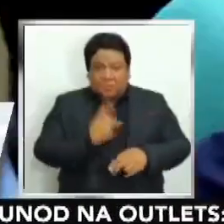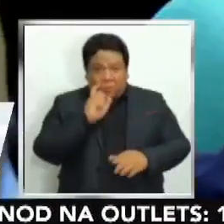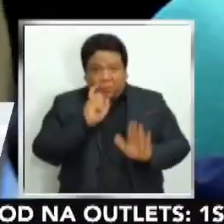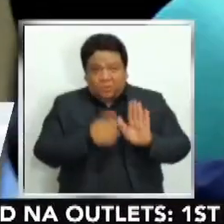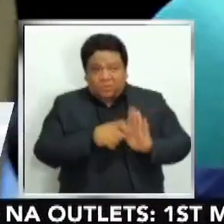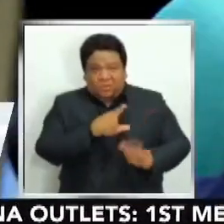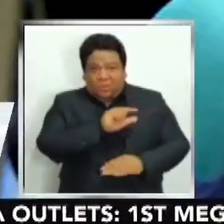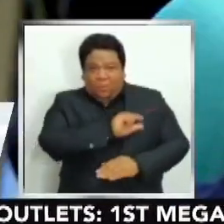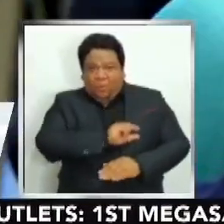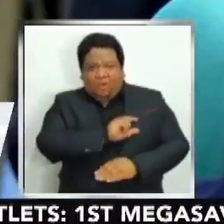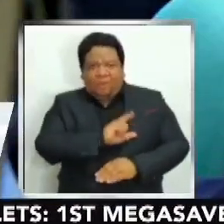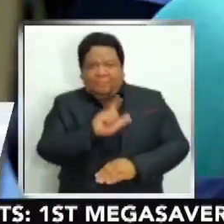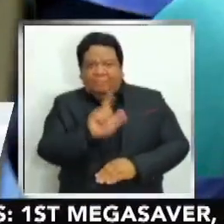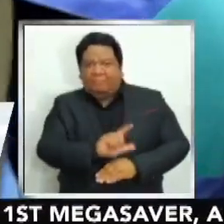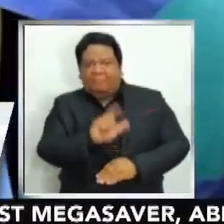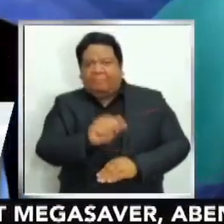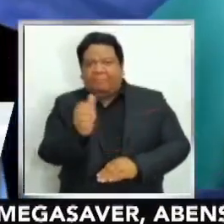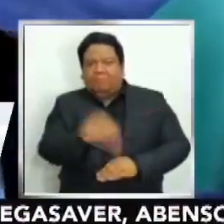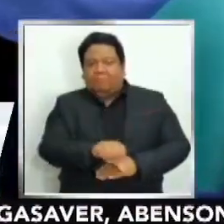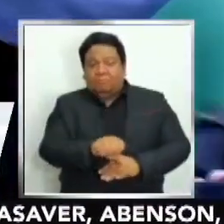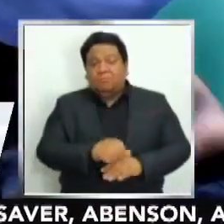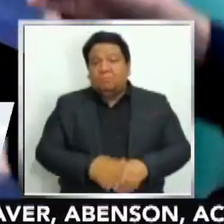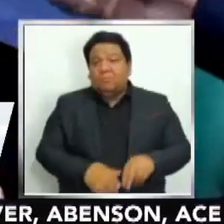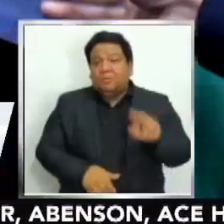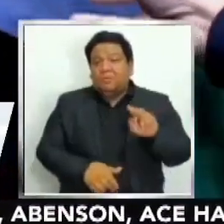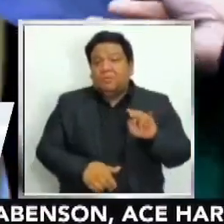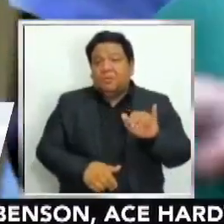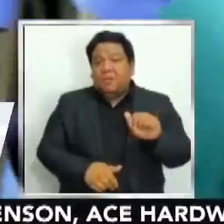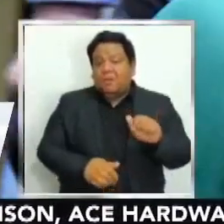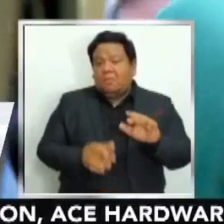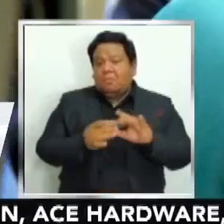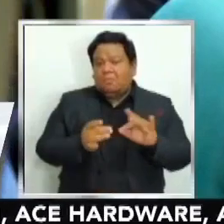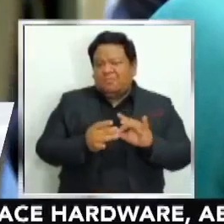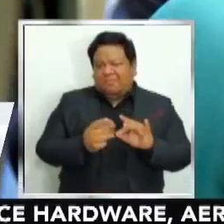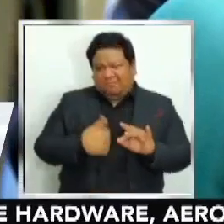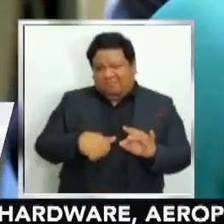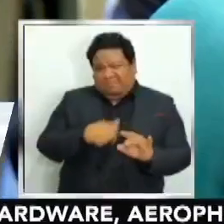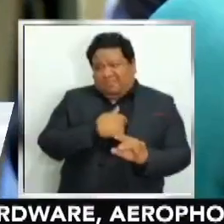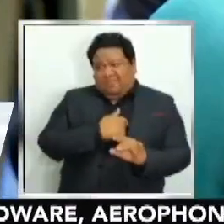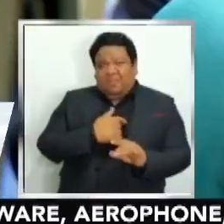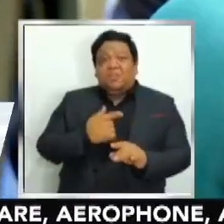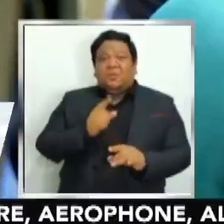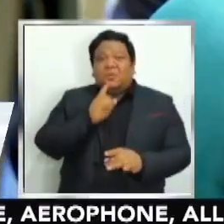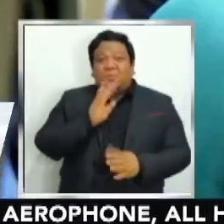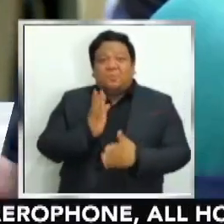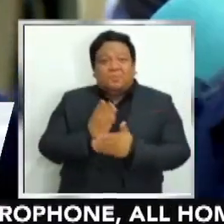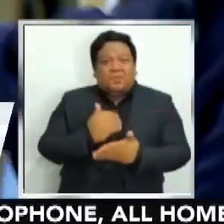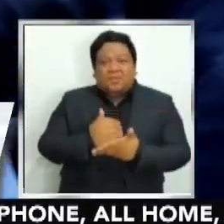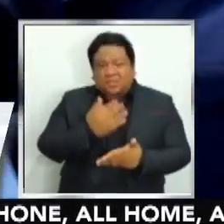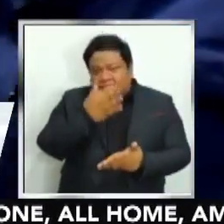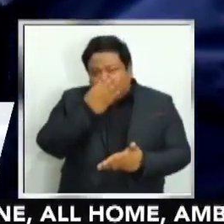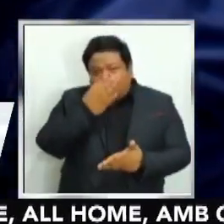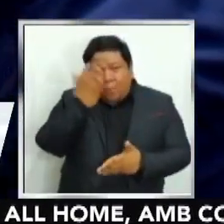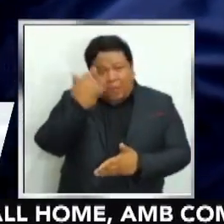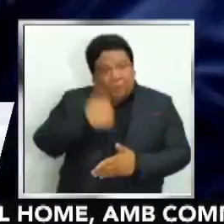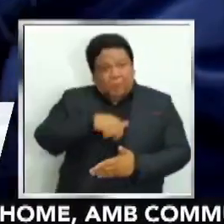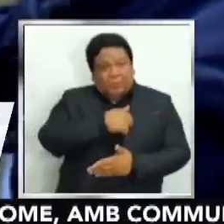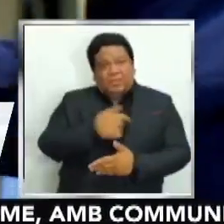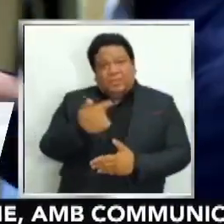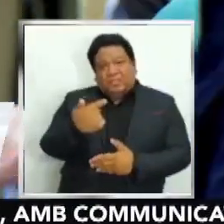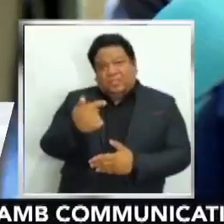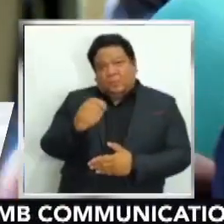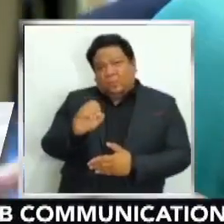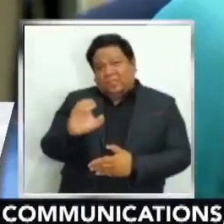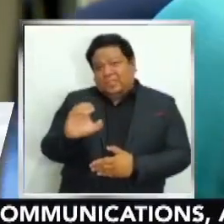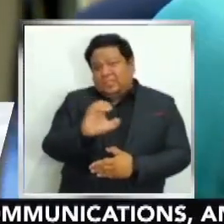Paliwanag naman ng NIA, maliit lang ang kanilang pondo bilang Government-Owned and Controlled Corporation o GOCC. Pag-amin pa ni